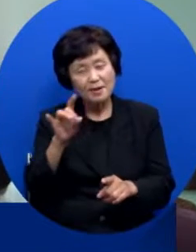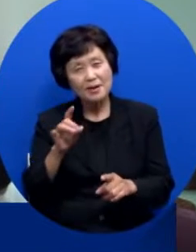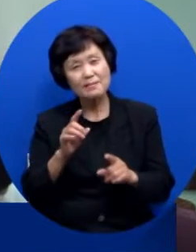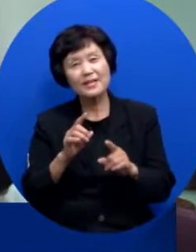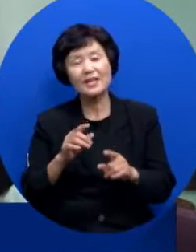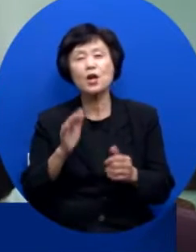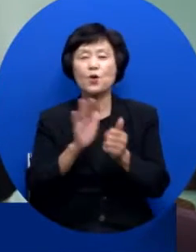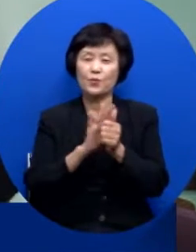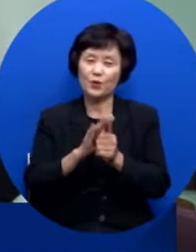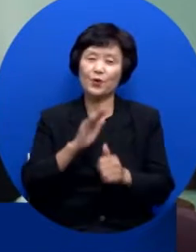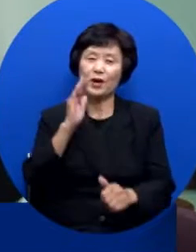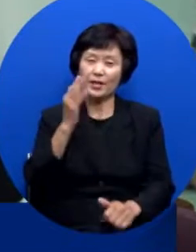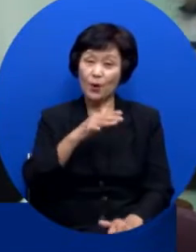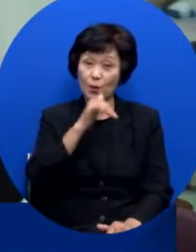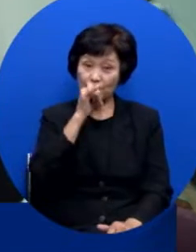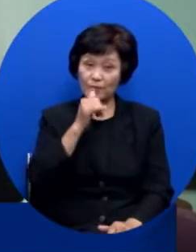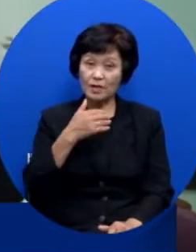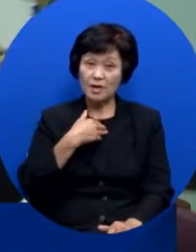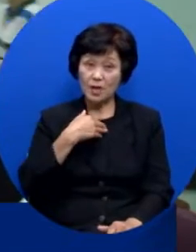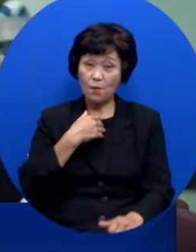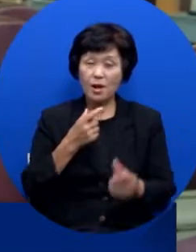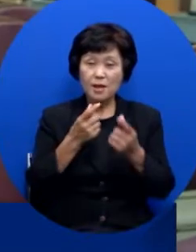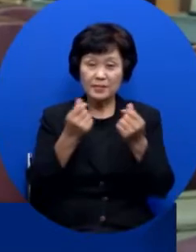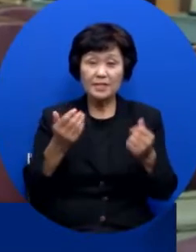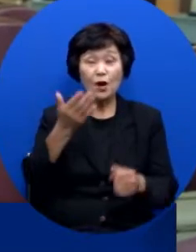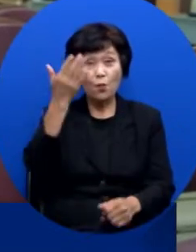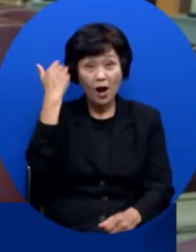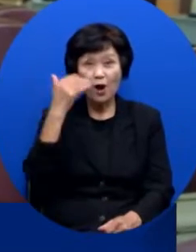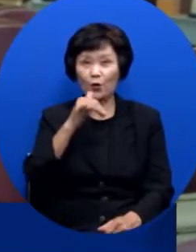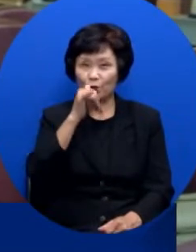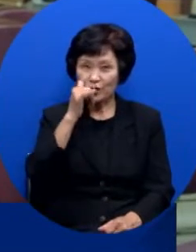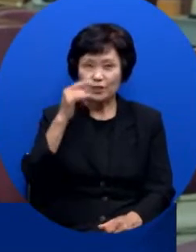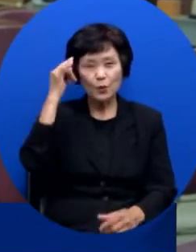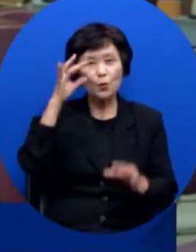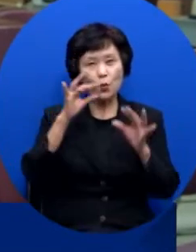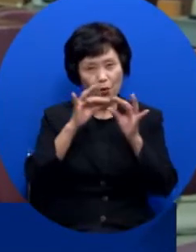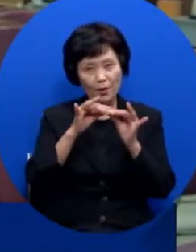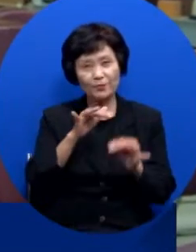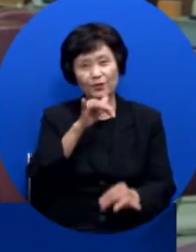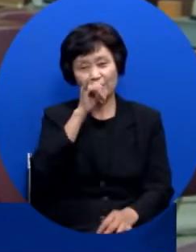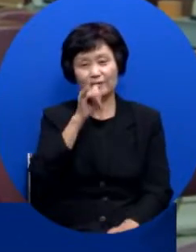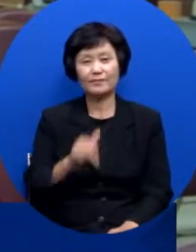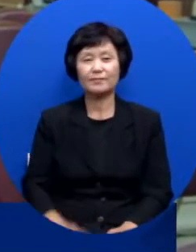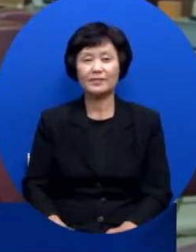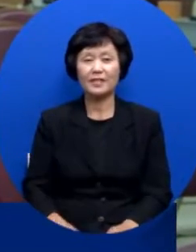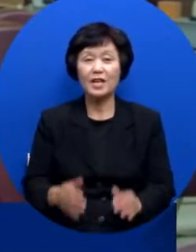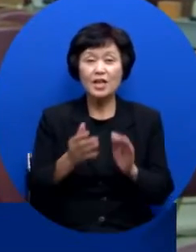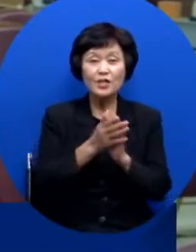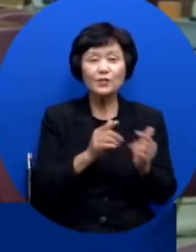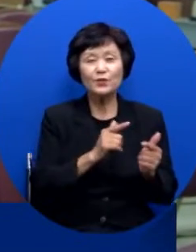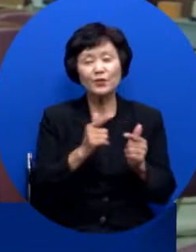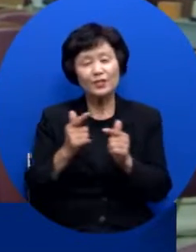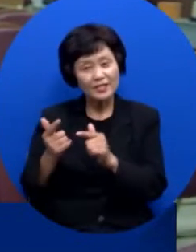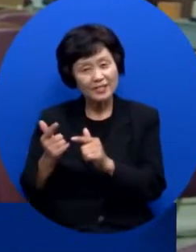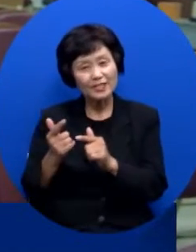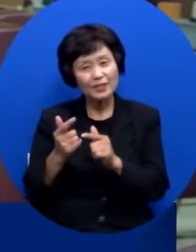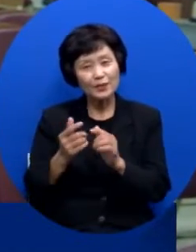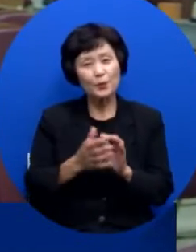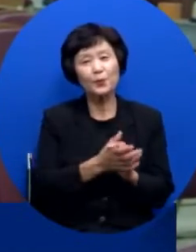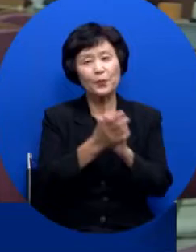과거를 가지고 있어서 더 공감이 많이 됐던 것 같아요. 친구들끼리도 좀 덜 서먹해지고 친해지고